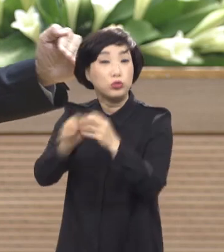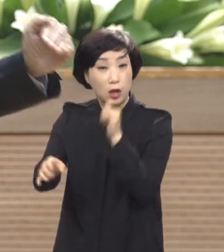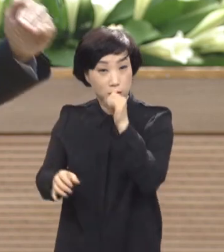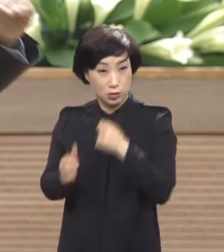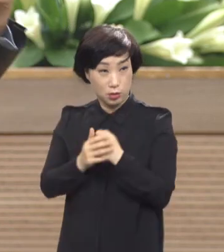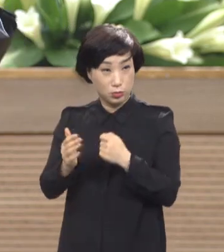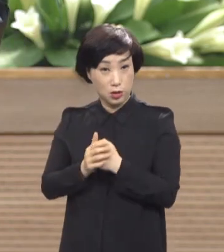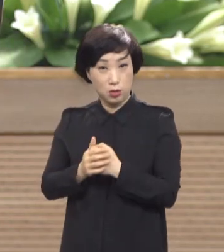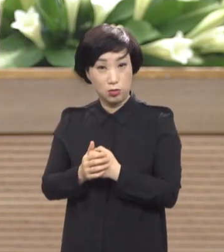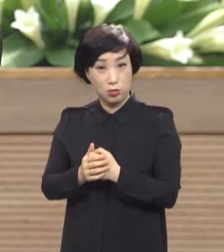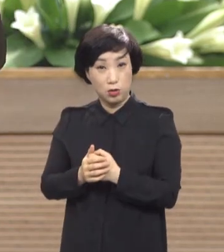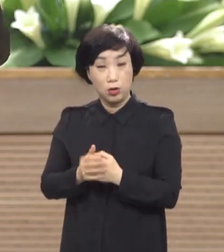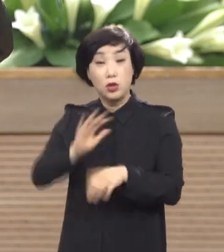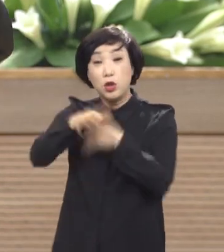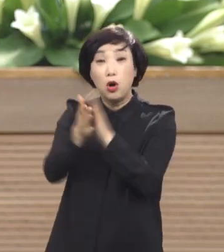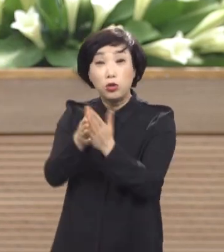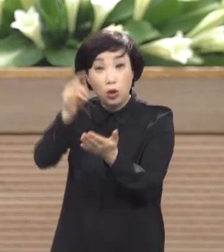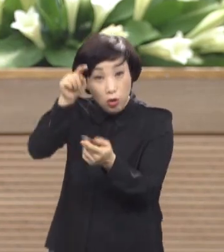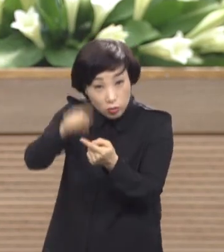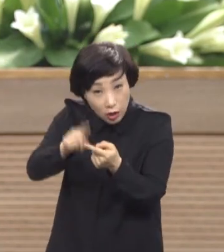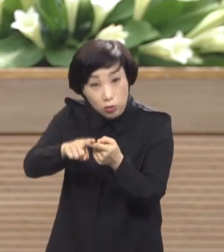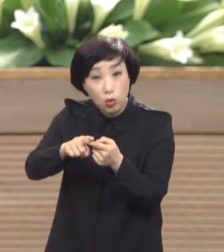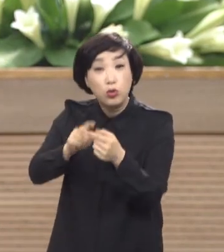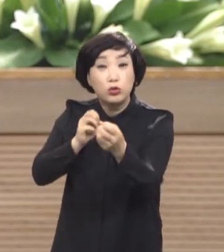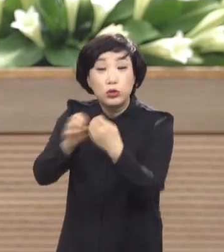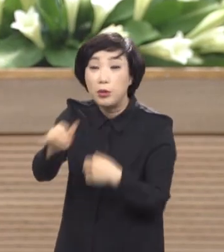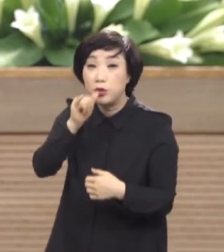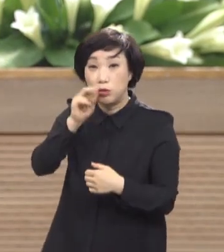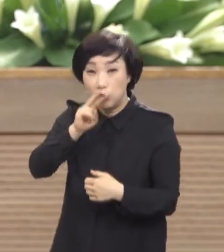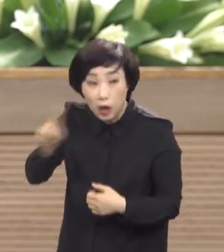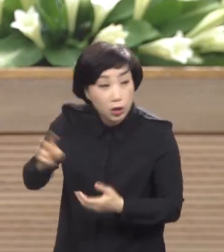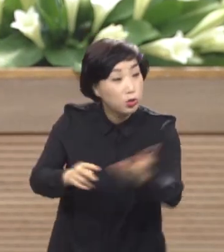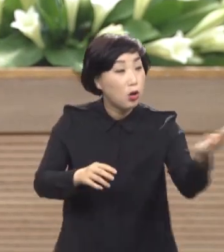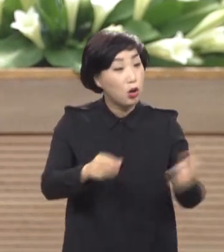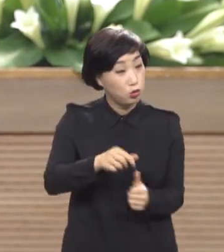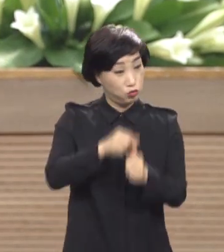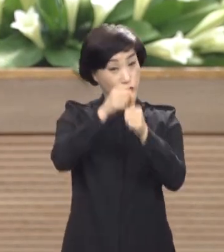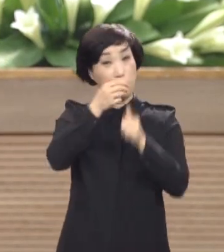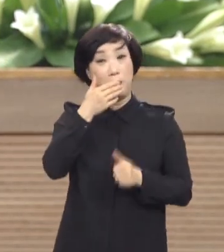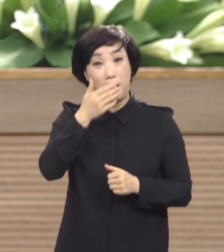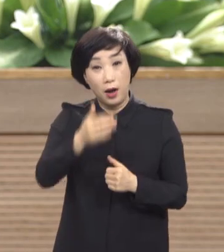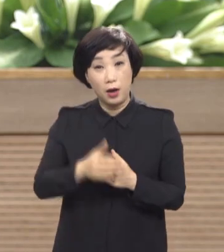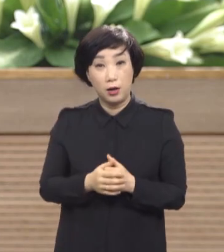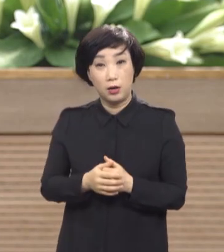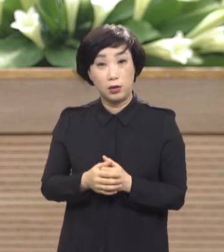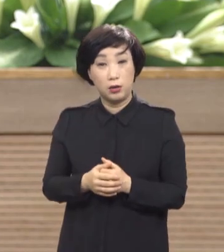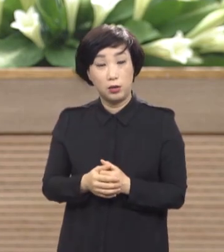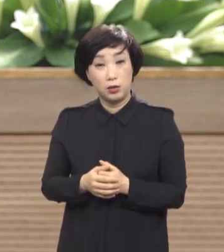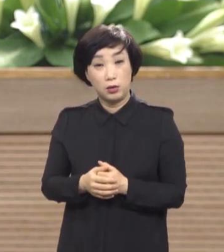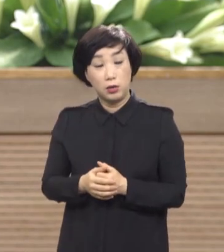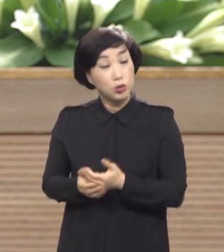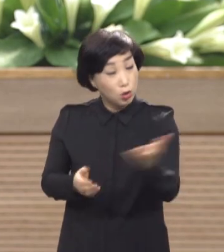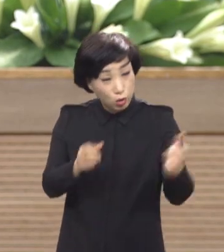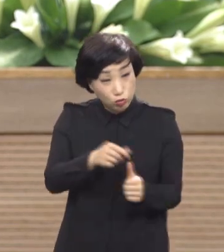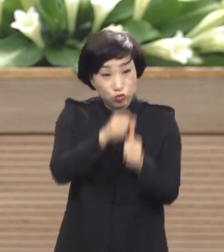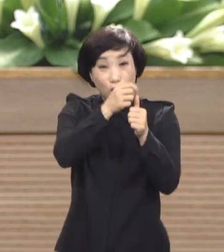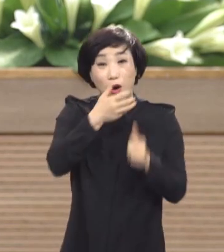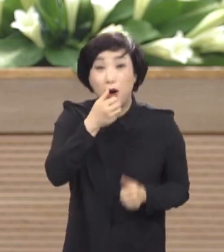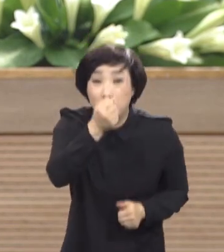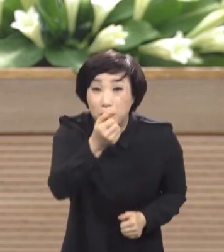성경이 이루어져야 너희가 살아 너희가 살아